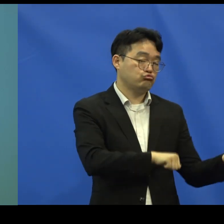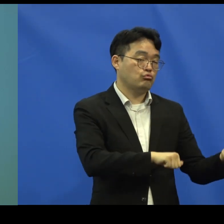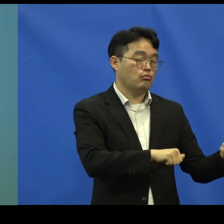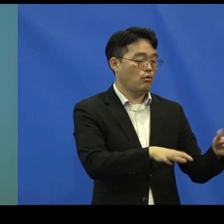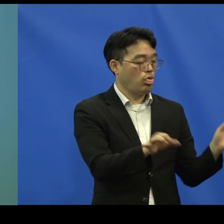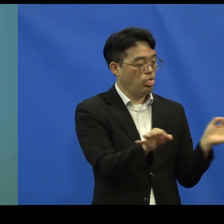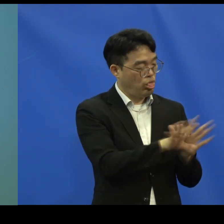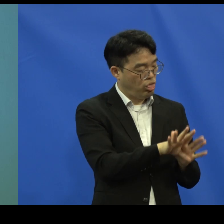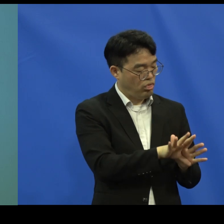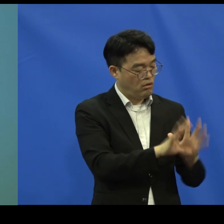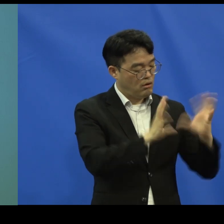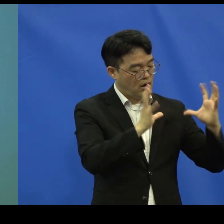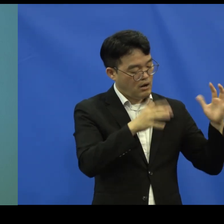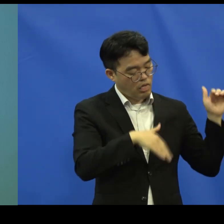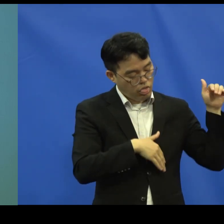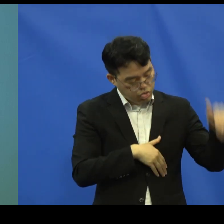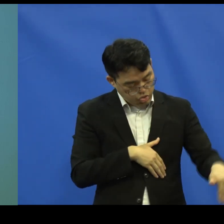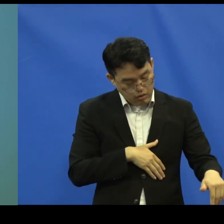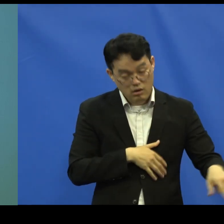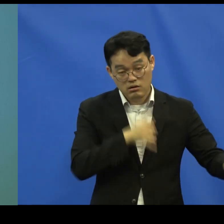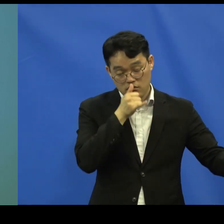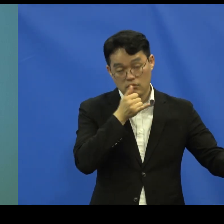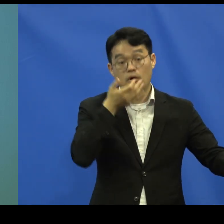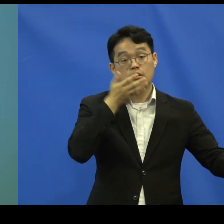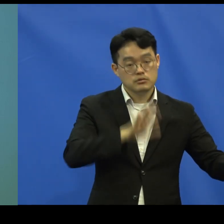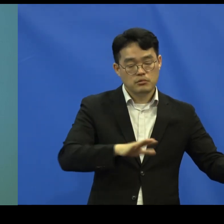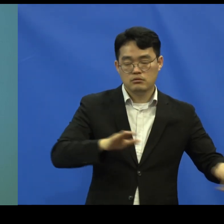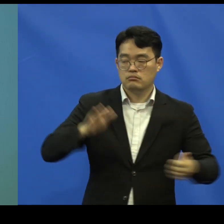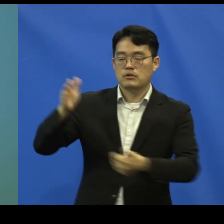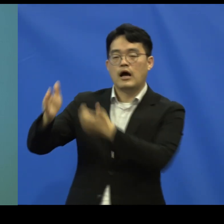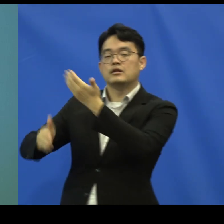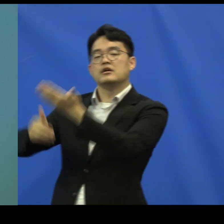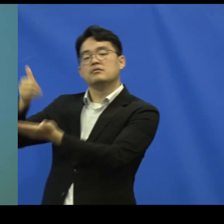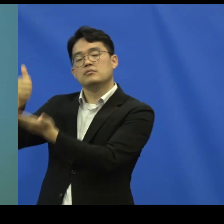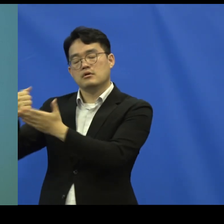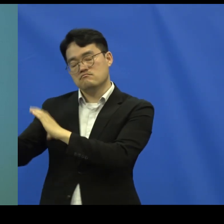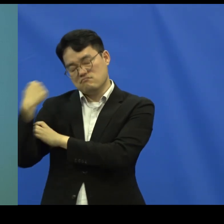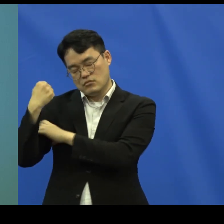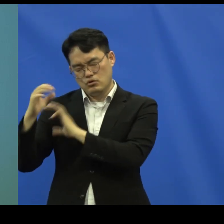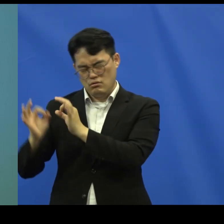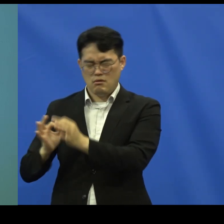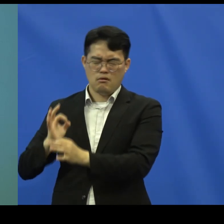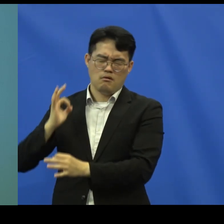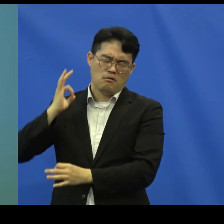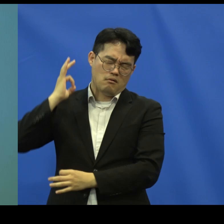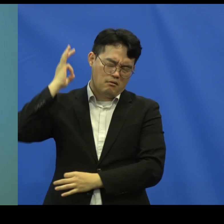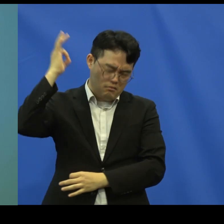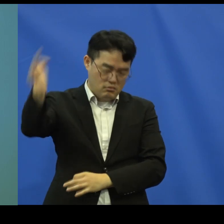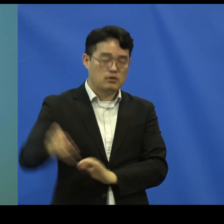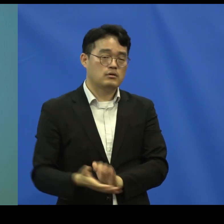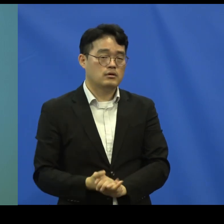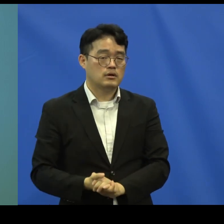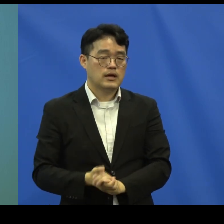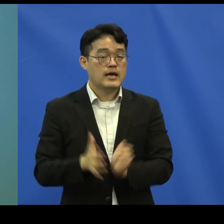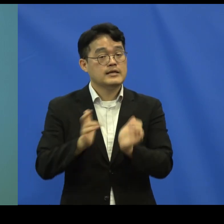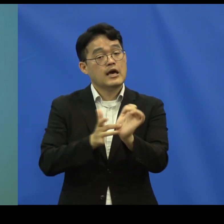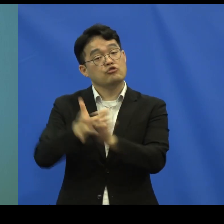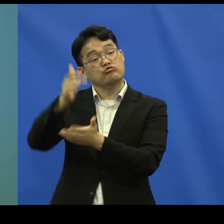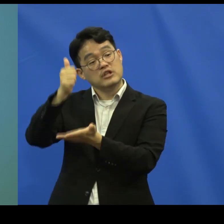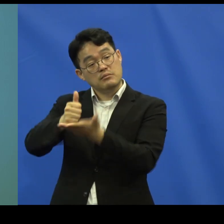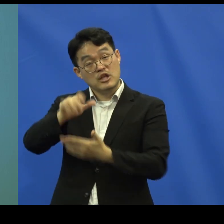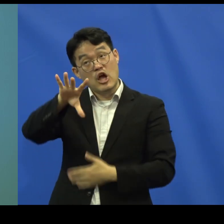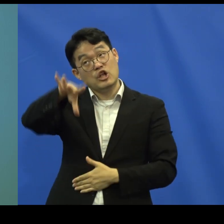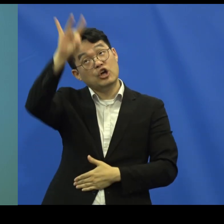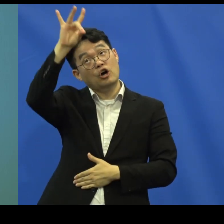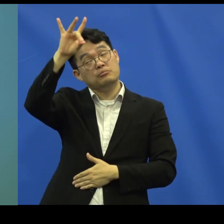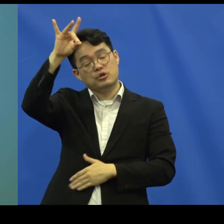용을 물리치시고 사망을 죽이고 새 예루살렘을 세우시는 분이다. 그리스도는 알파와 오메가이시고 전능하신